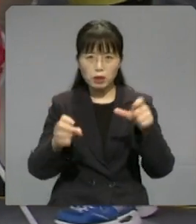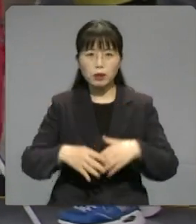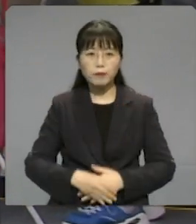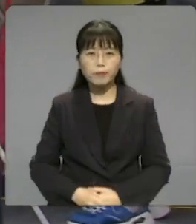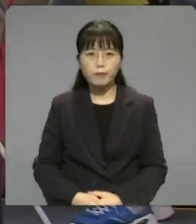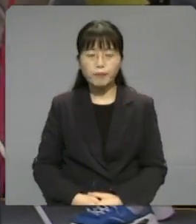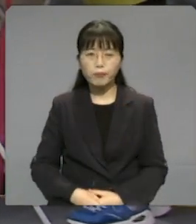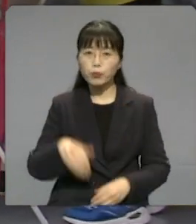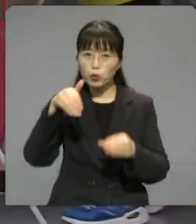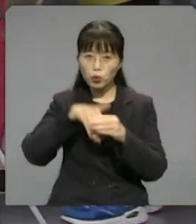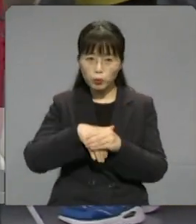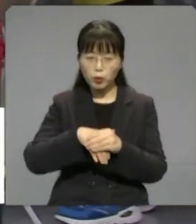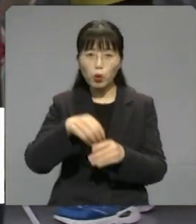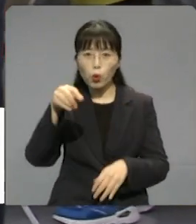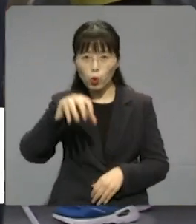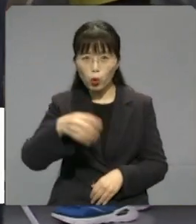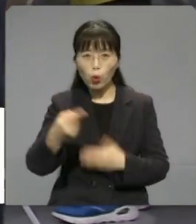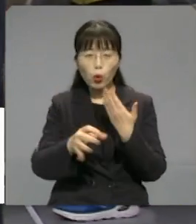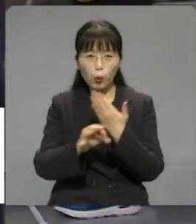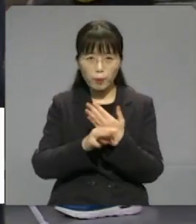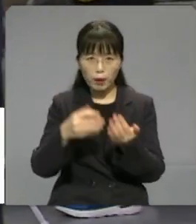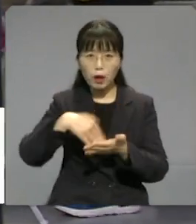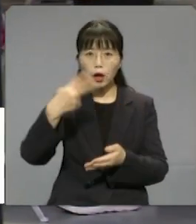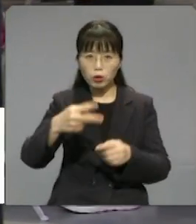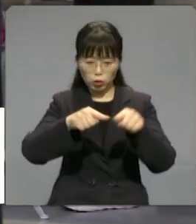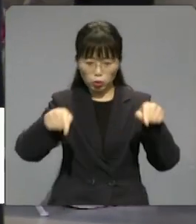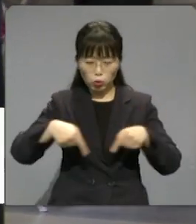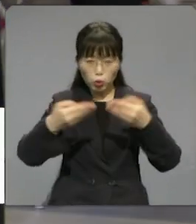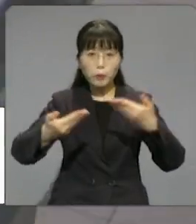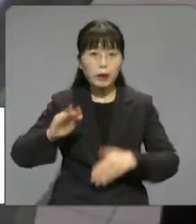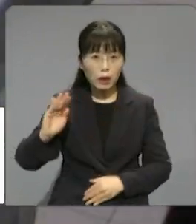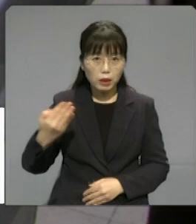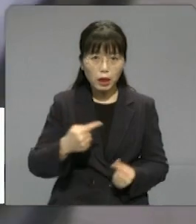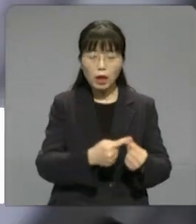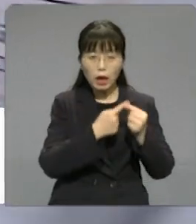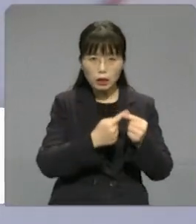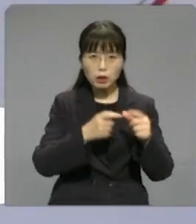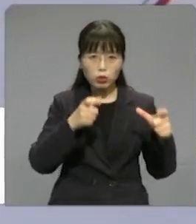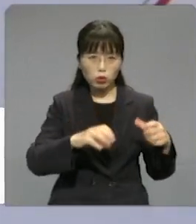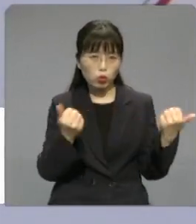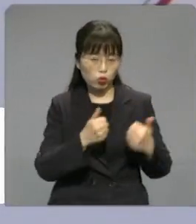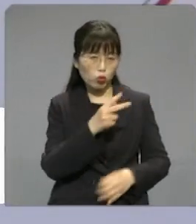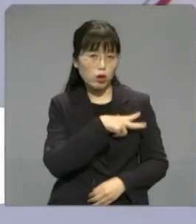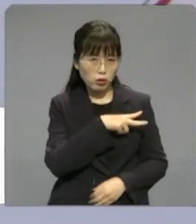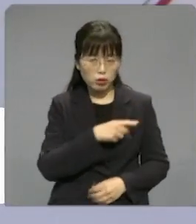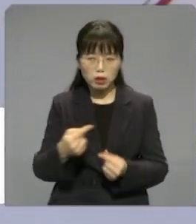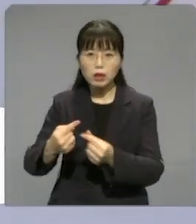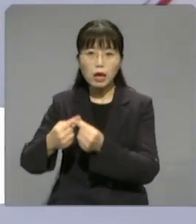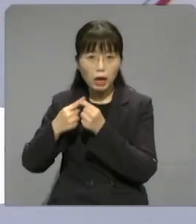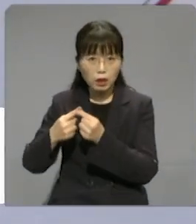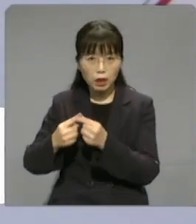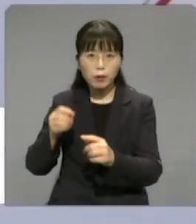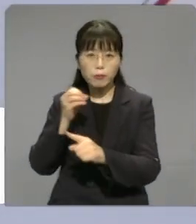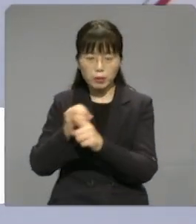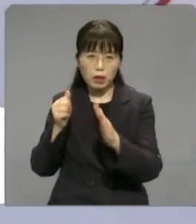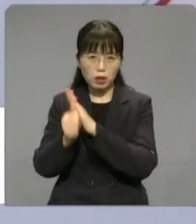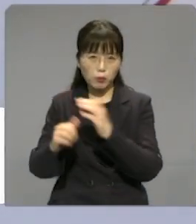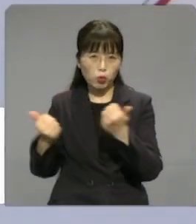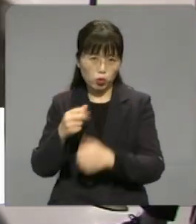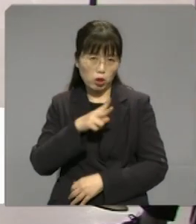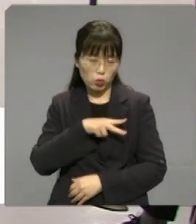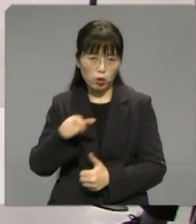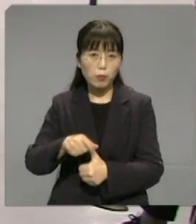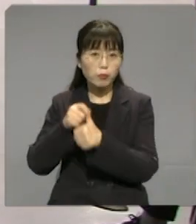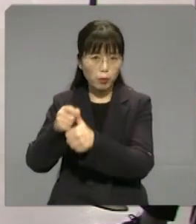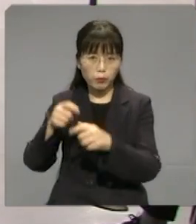15.8%였습니다. 투표소에 오시면 두 장의 용지를 받게 되는데요. 한 장은 지역구 국회의원을, 한 장은 비례대표 국회의원을